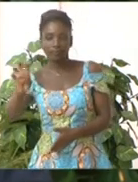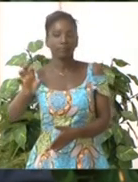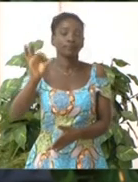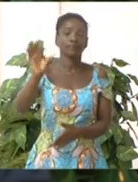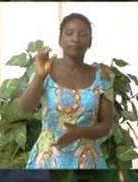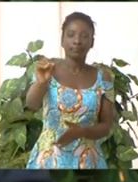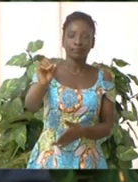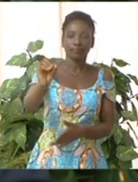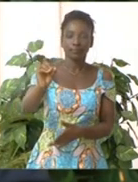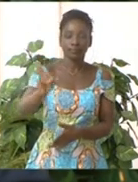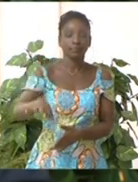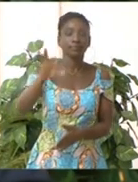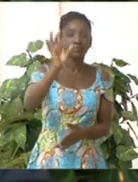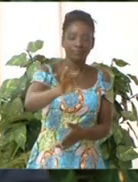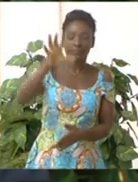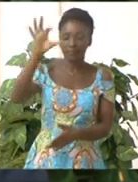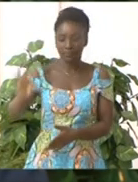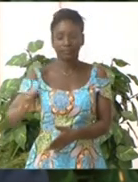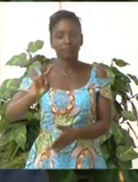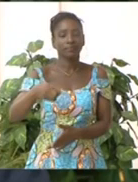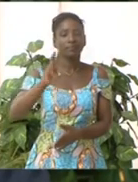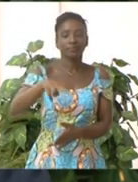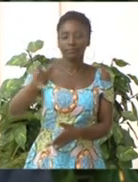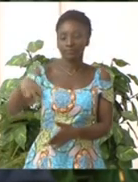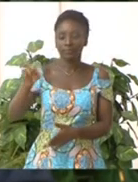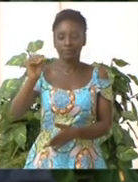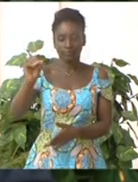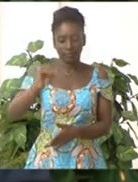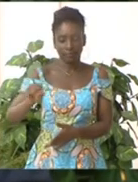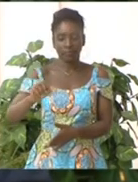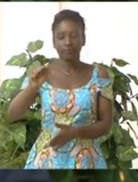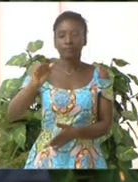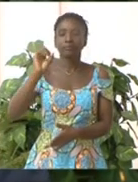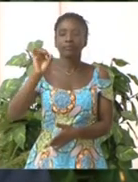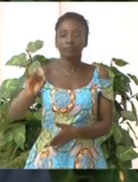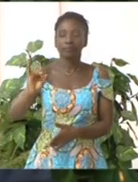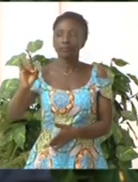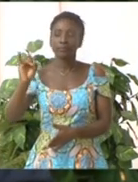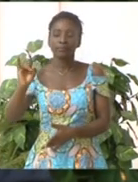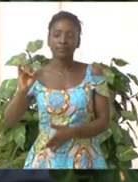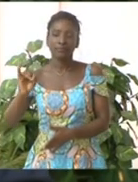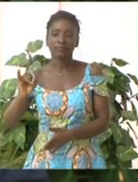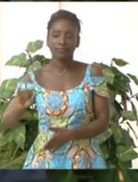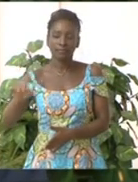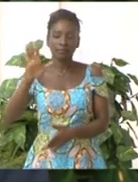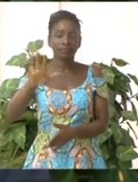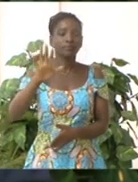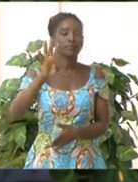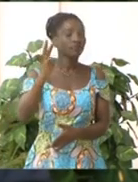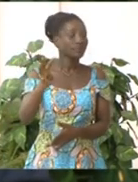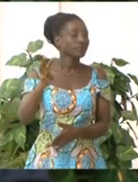soit 99,22 % affi n'guessan pascal 54